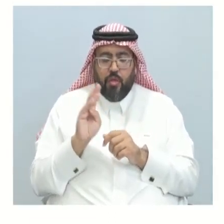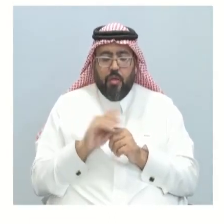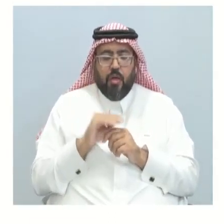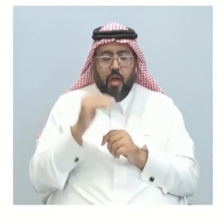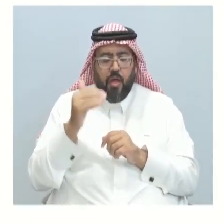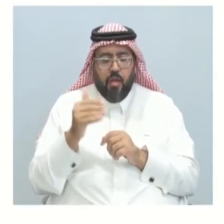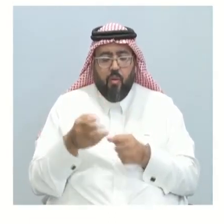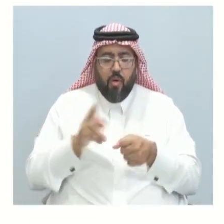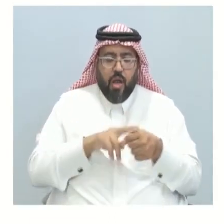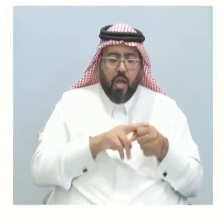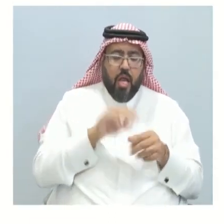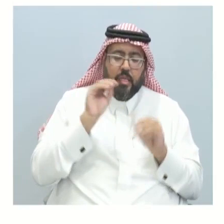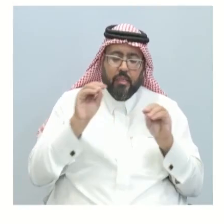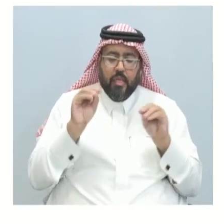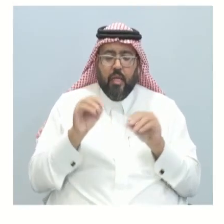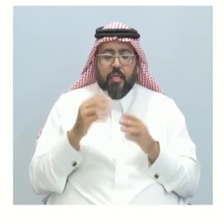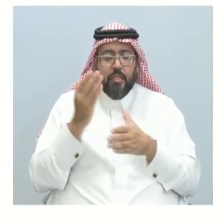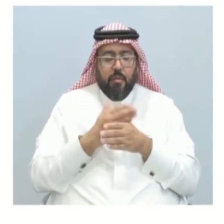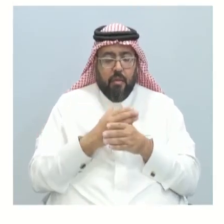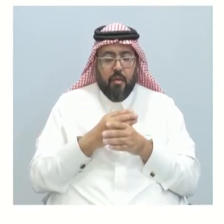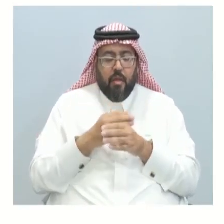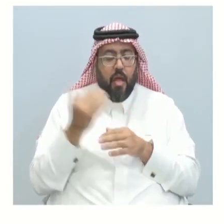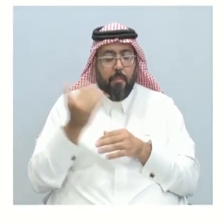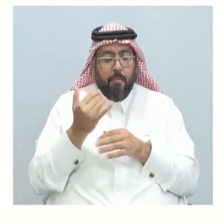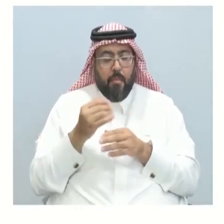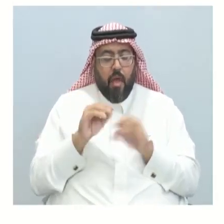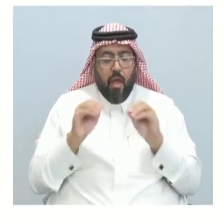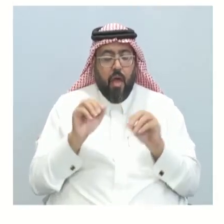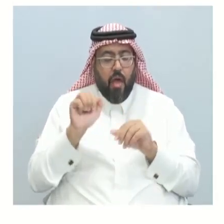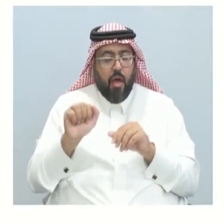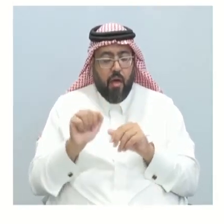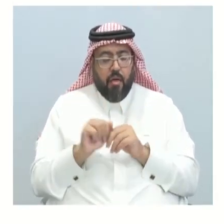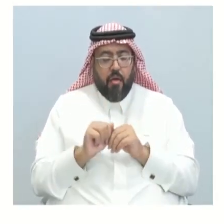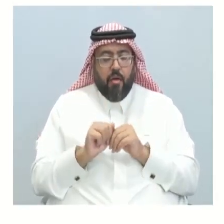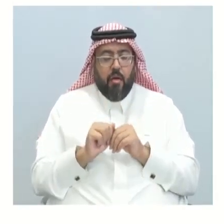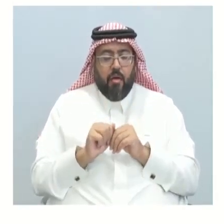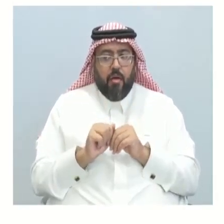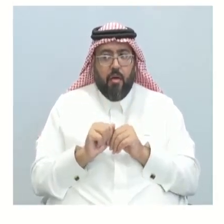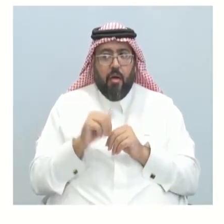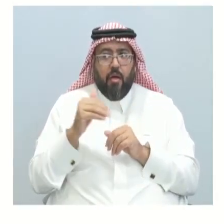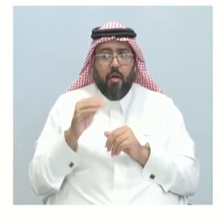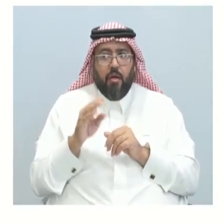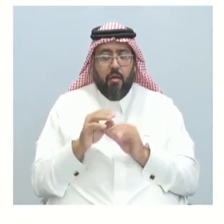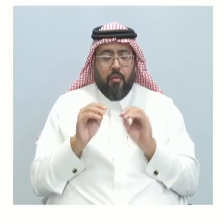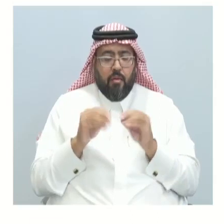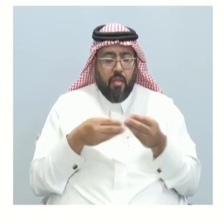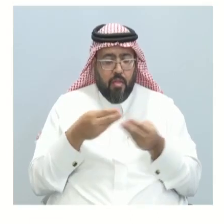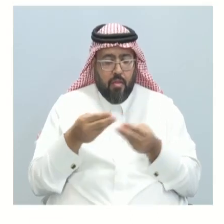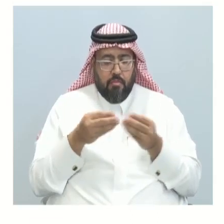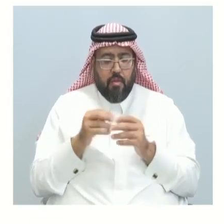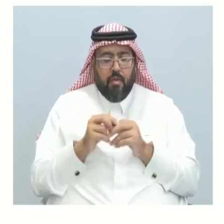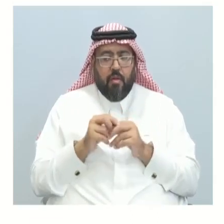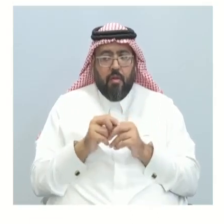خيرا وكرر الوصيه بذلك والسبب يعود الى اهميه القيام بحقوقها بل جعل الخيريه في حسن معامله